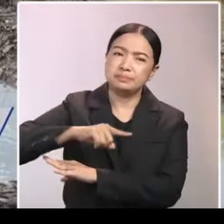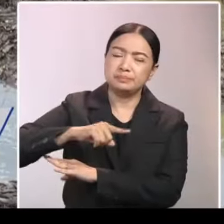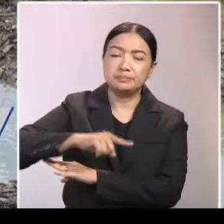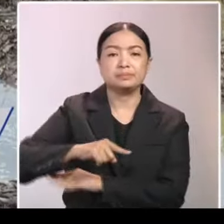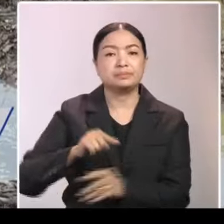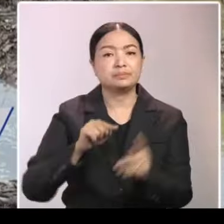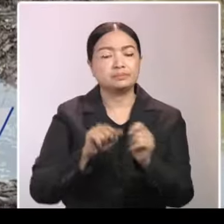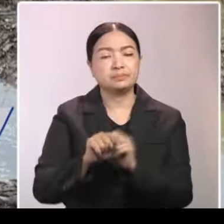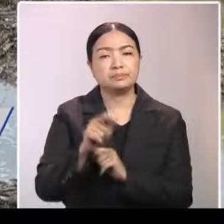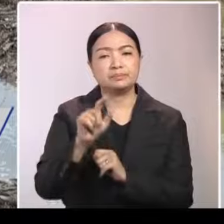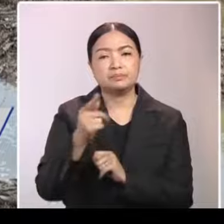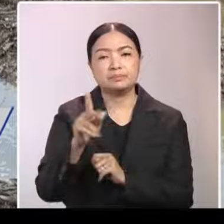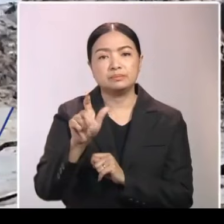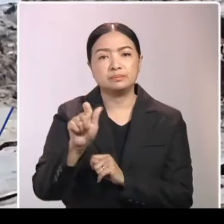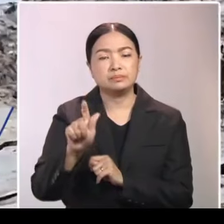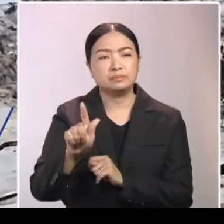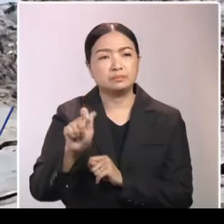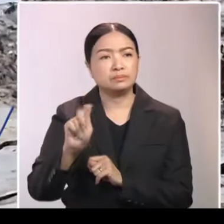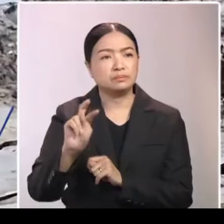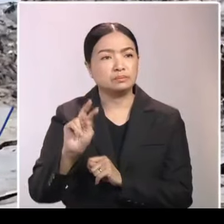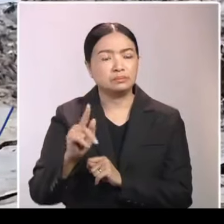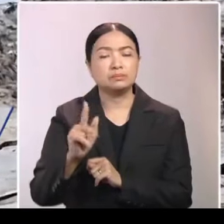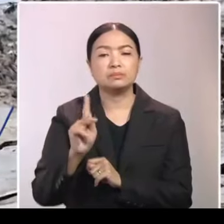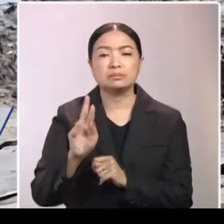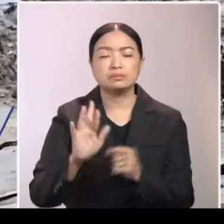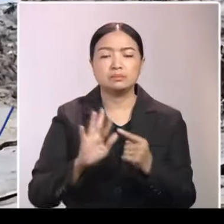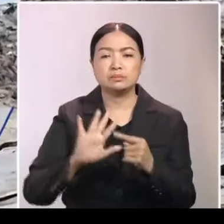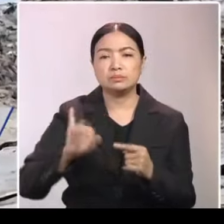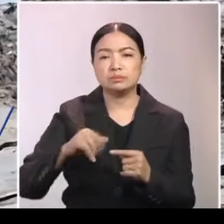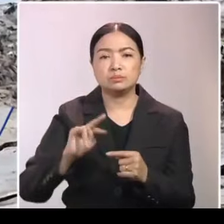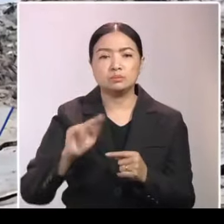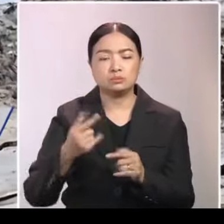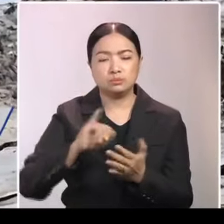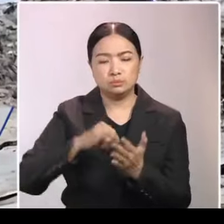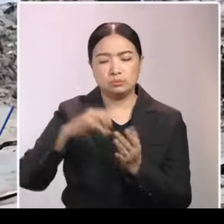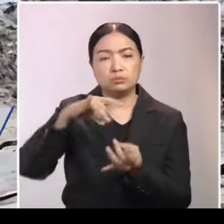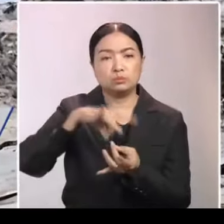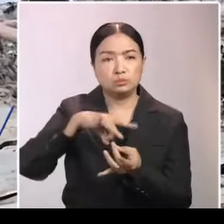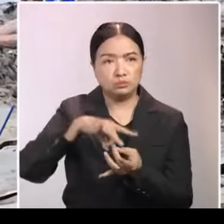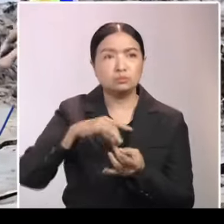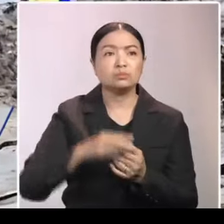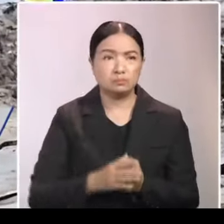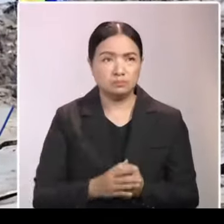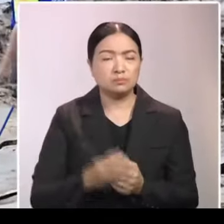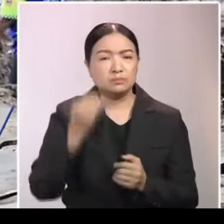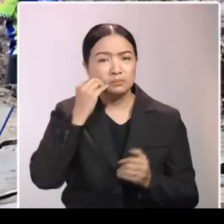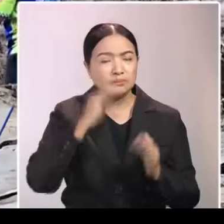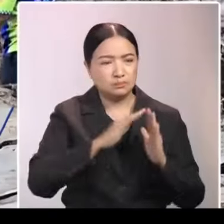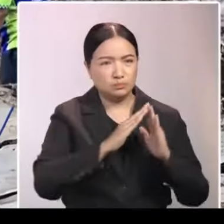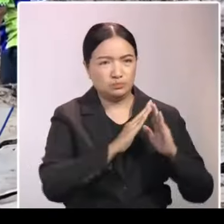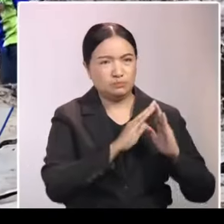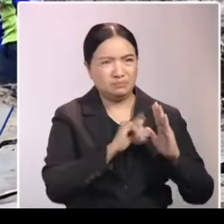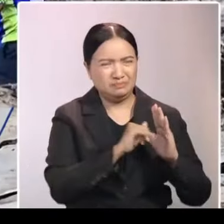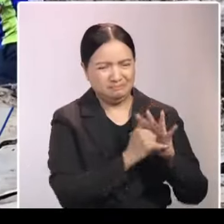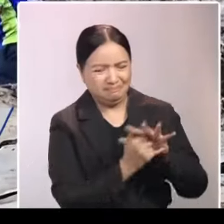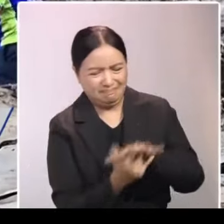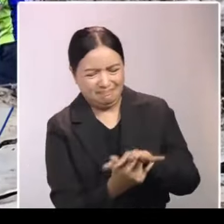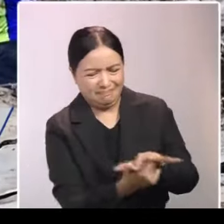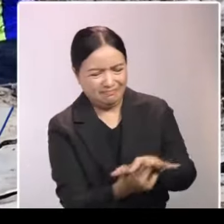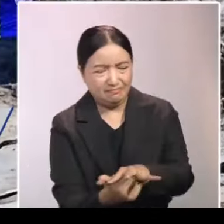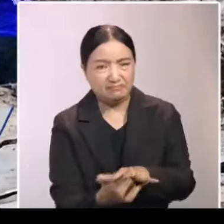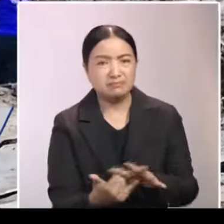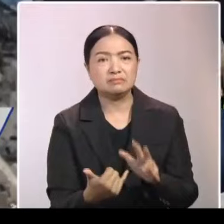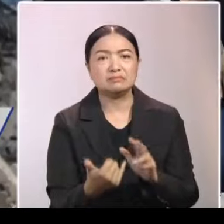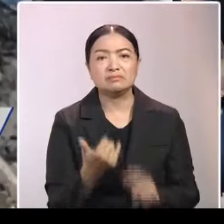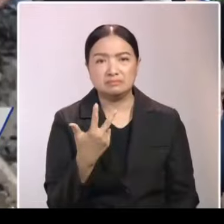ตำบลคลองกระจงอำเภอสวรรคโลกจังหวัดสุโขทัยนะจากเหตุการณ์นี้เนี่ยมีคนที่ถูกบ้านทัพจมโคลนอยู่ 3คนด้วย